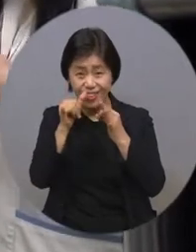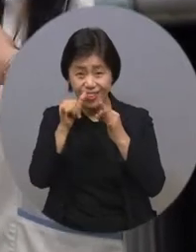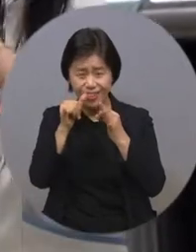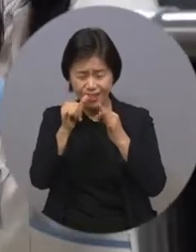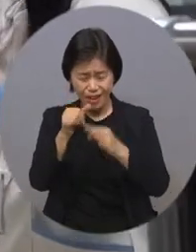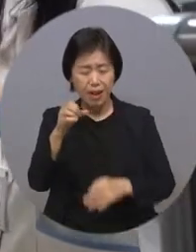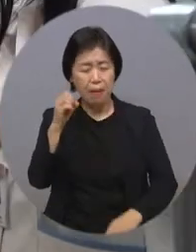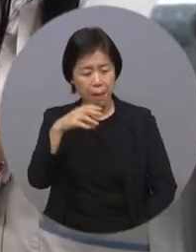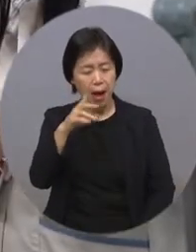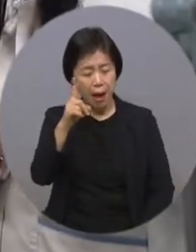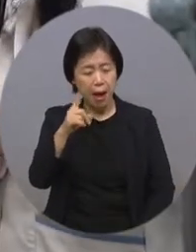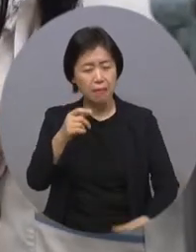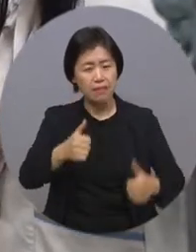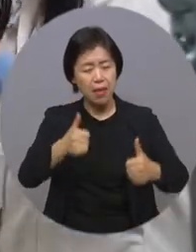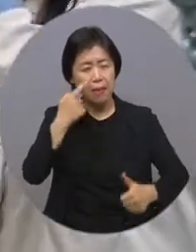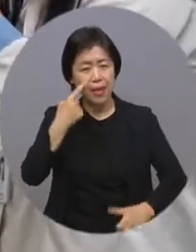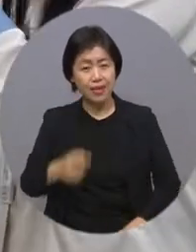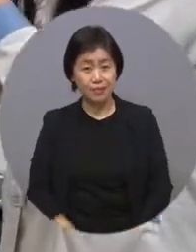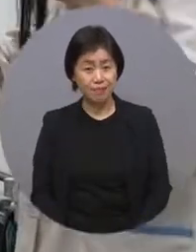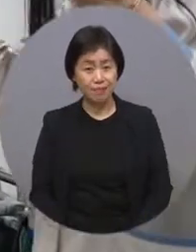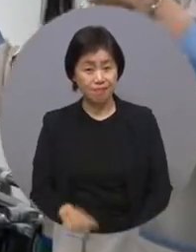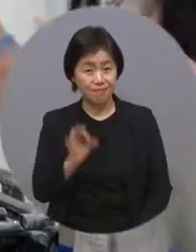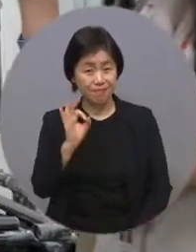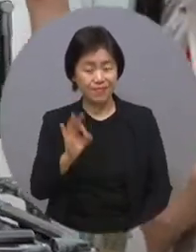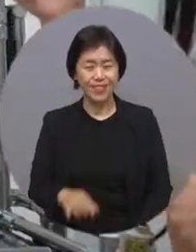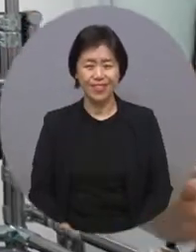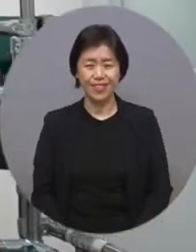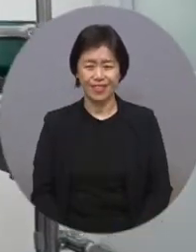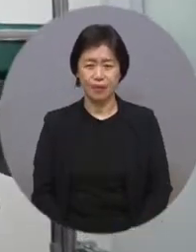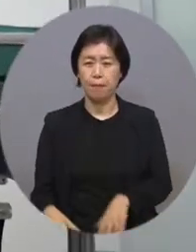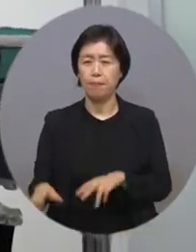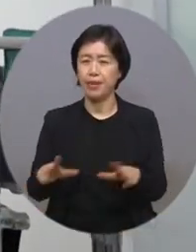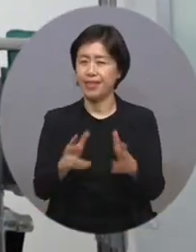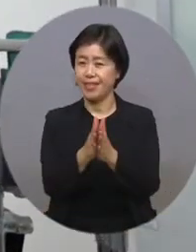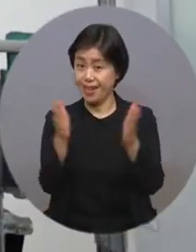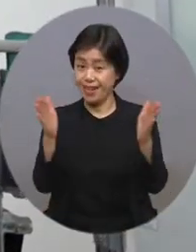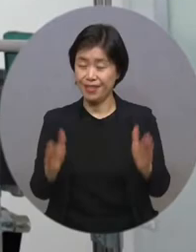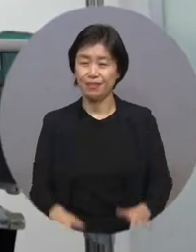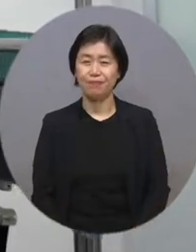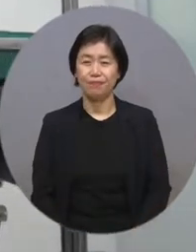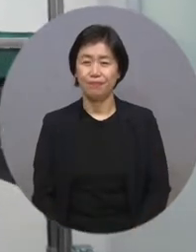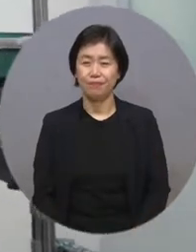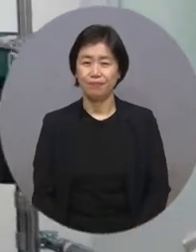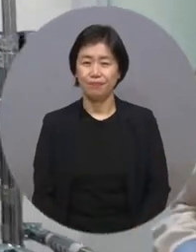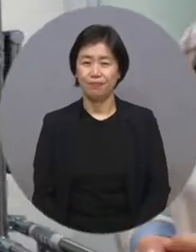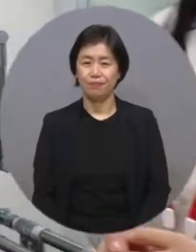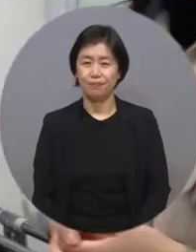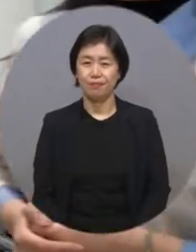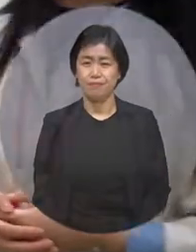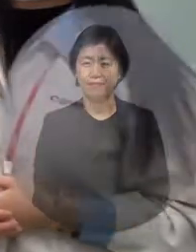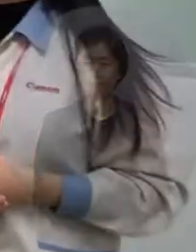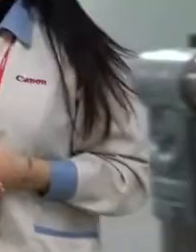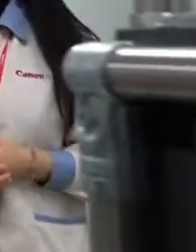한번 대결을 시작해 보도록 할까요? 네, 그러면 지금 바로 대결